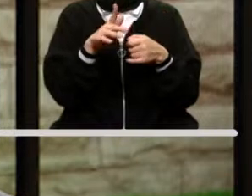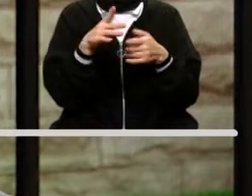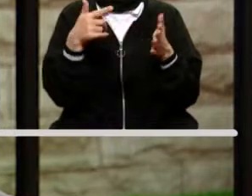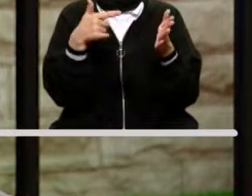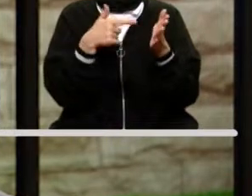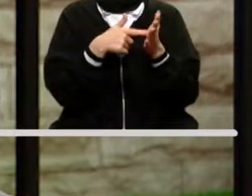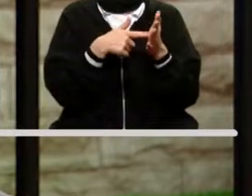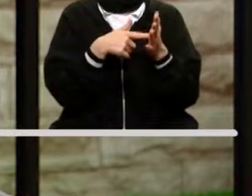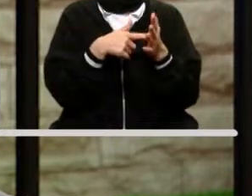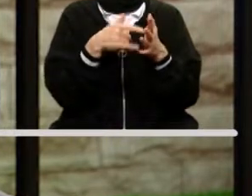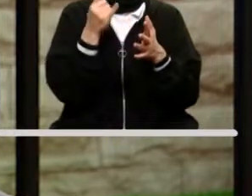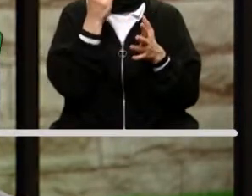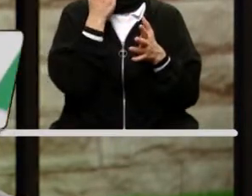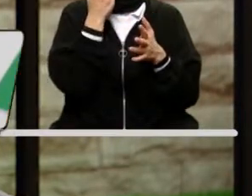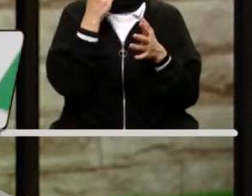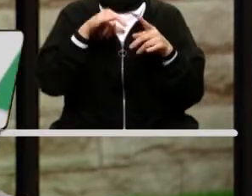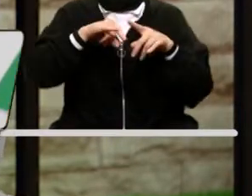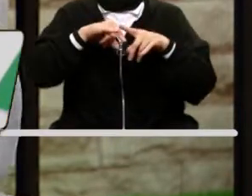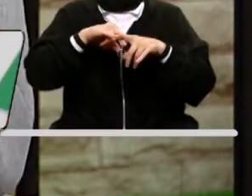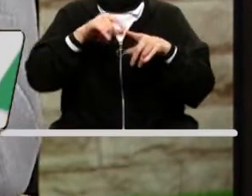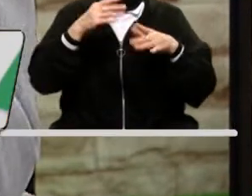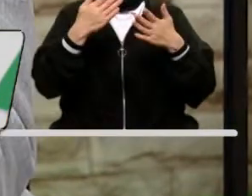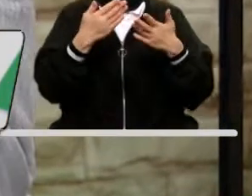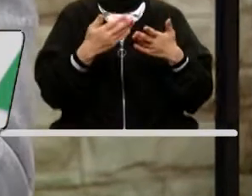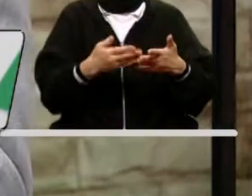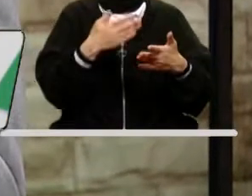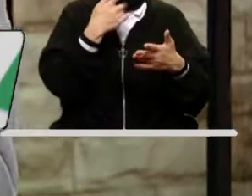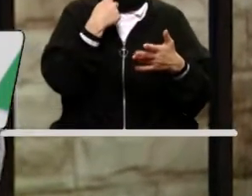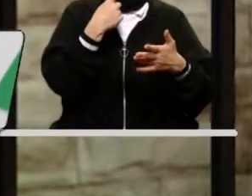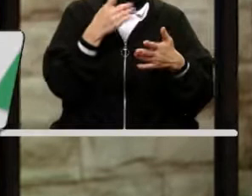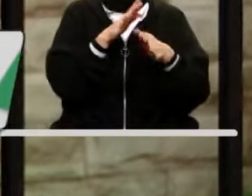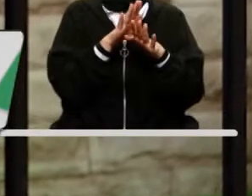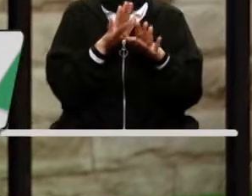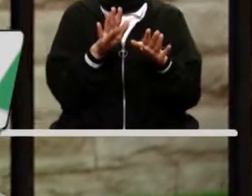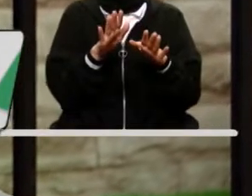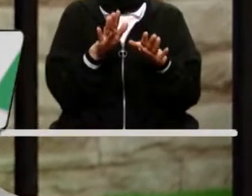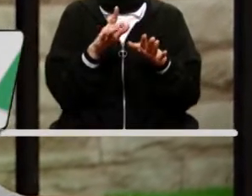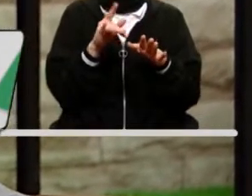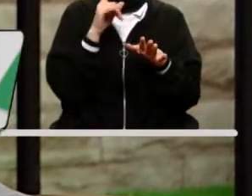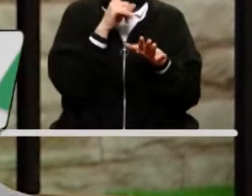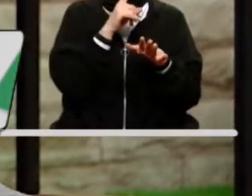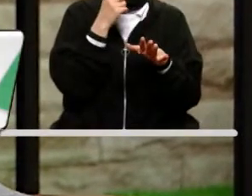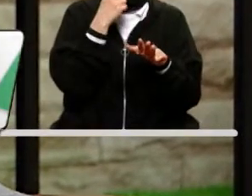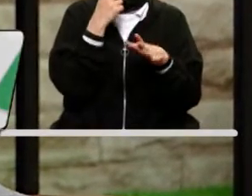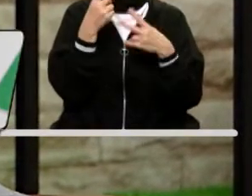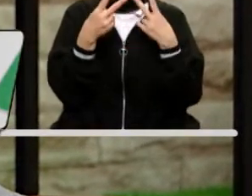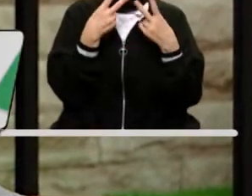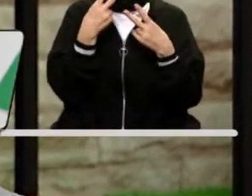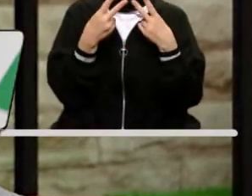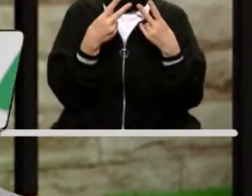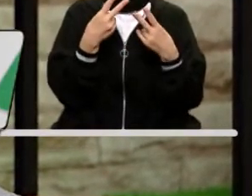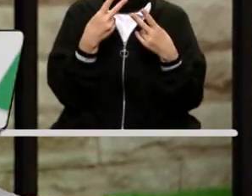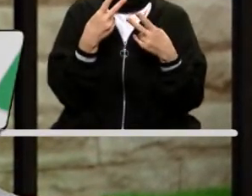geldin diyememek, diyemeyip İngilizceyi çatır çatır konuşmak mıdır? Birine başsağlığı dilemeyi